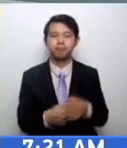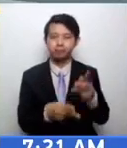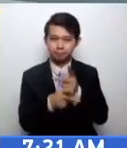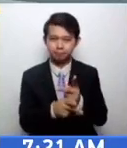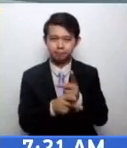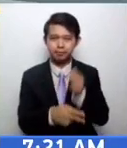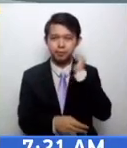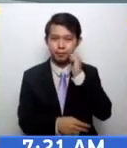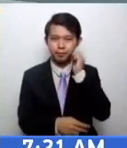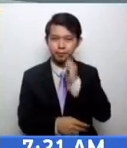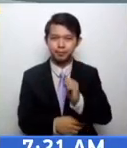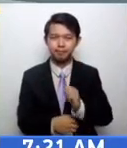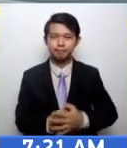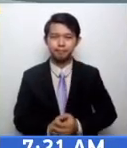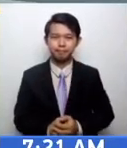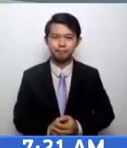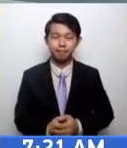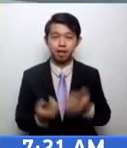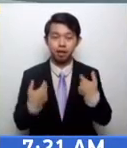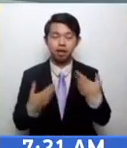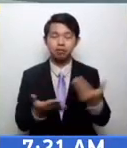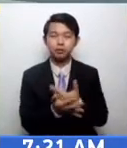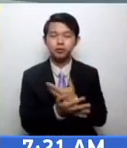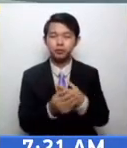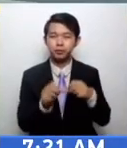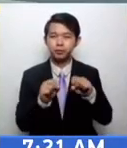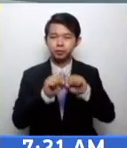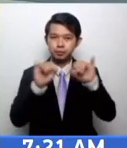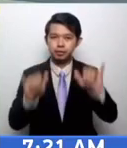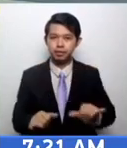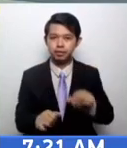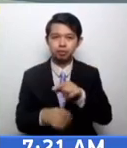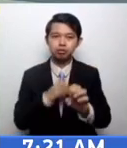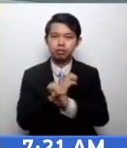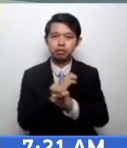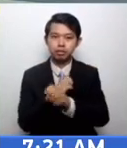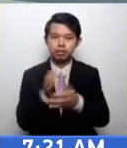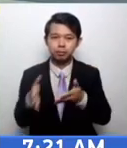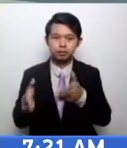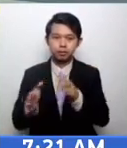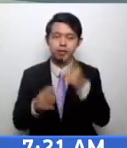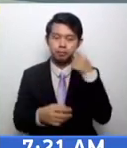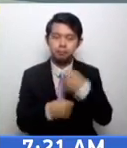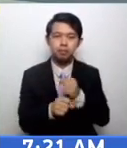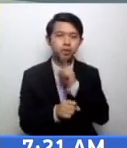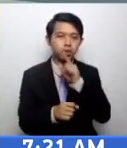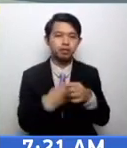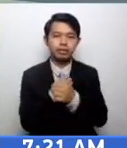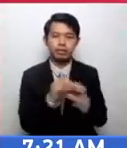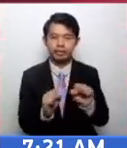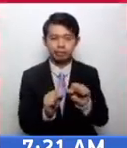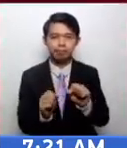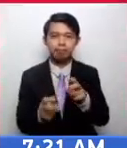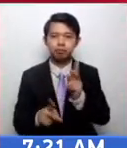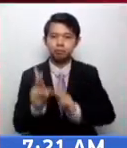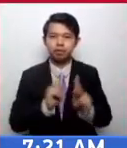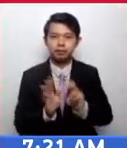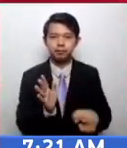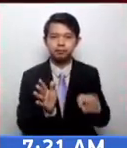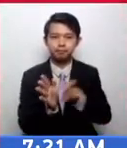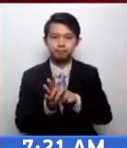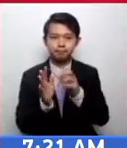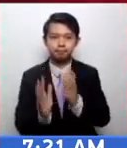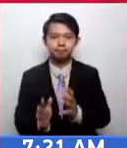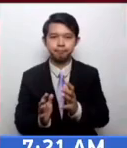May bagong sistema ang ipinatutupad sa EDSA Busway para masigurong ligtas sa mga pasahero. Mula Caloocan, may unang balita live si James